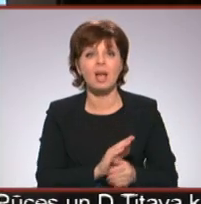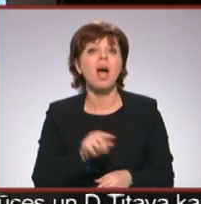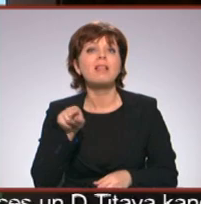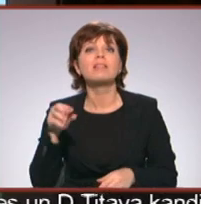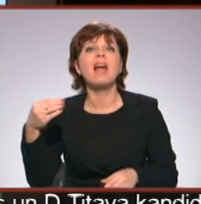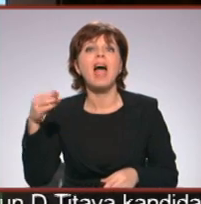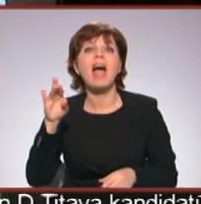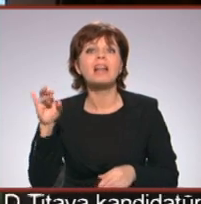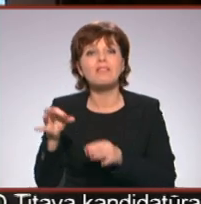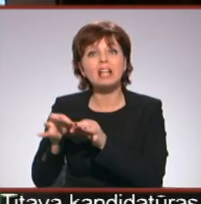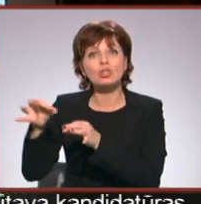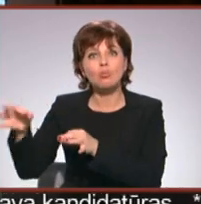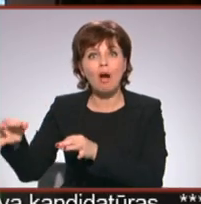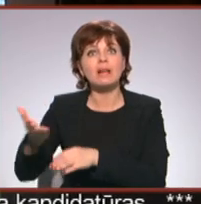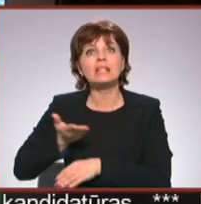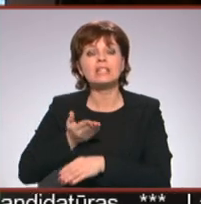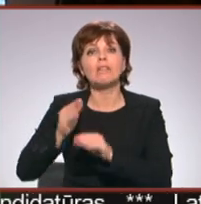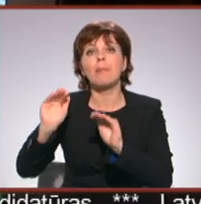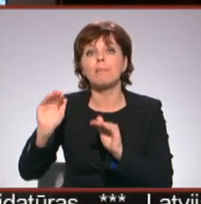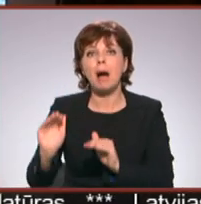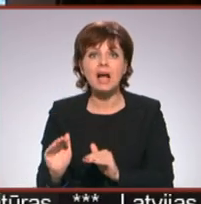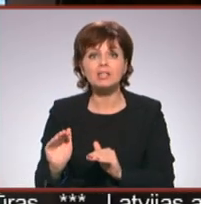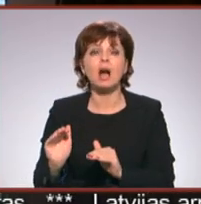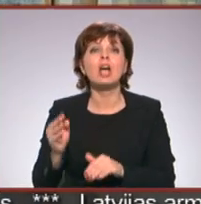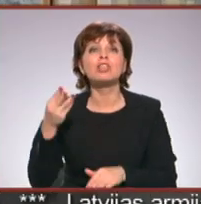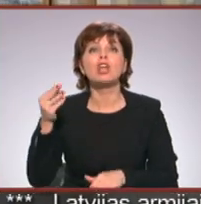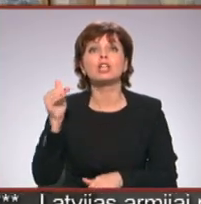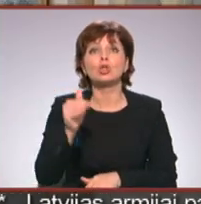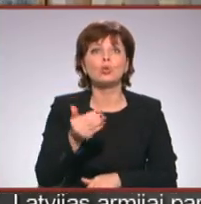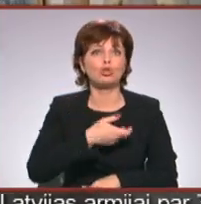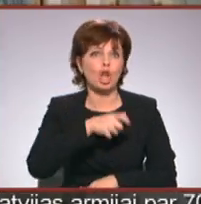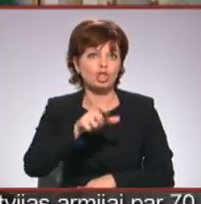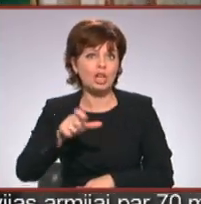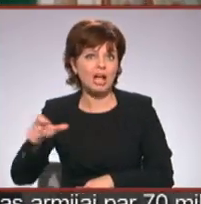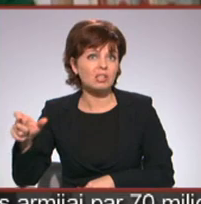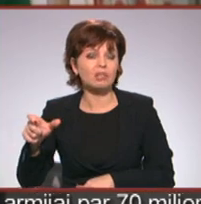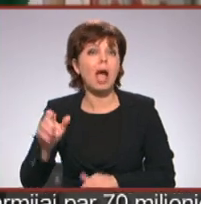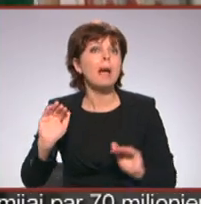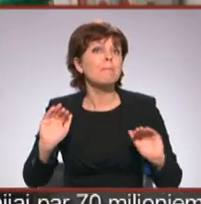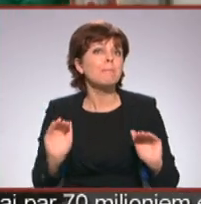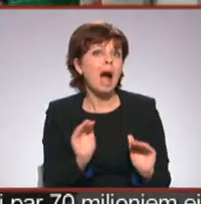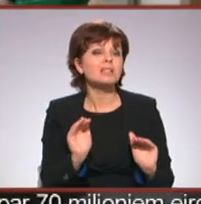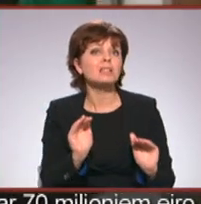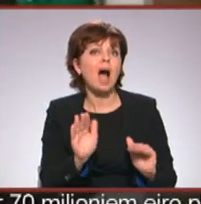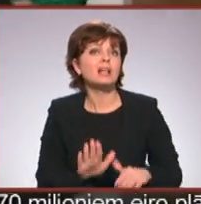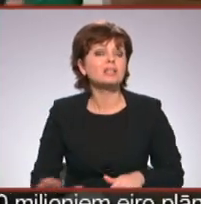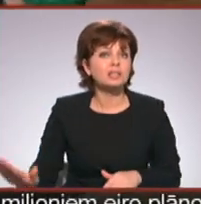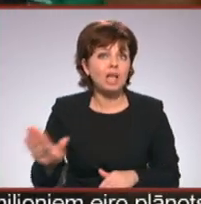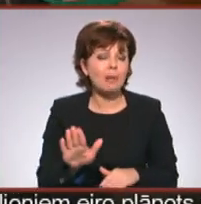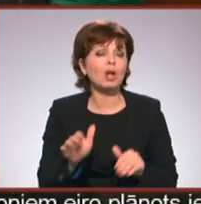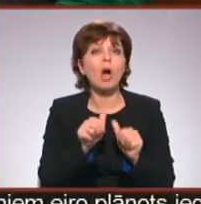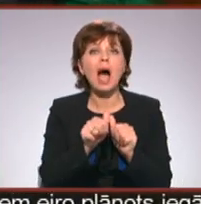Tērvetes novads, kurā dzīvo nedaudz mazāk par 4000 iedzīvotāju, ir viens no mazākajiem Zemgalē. Un tomēr aizvadīto